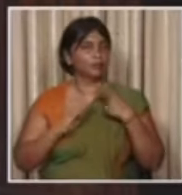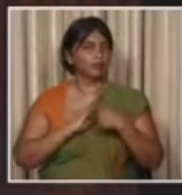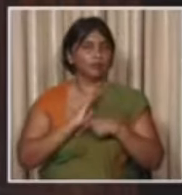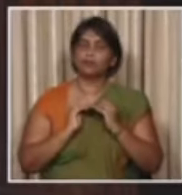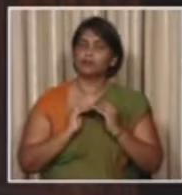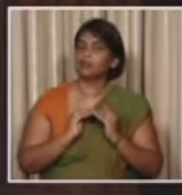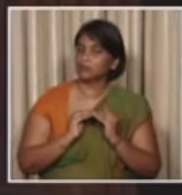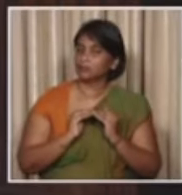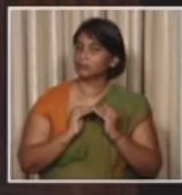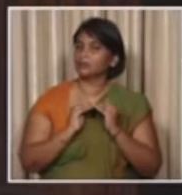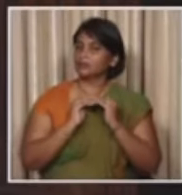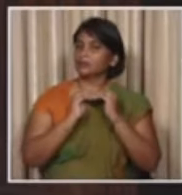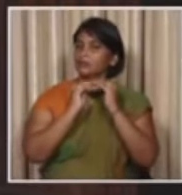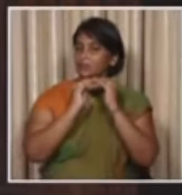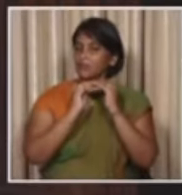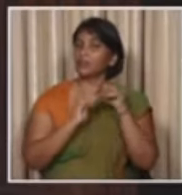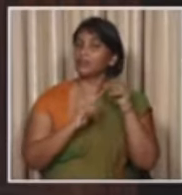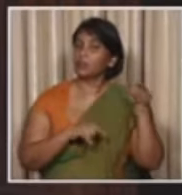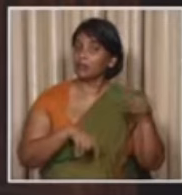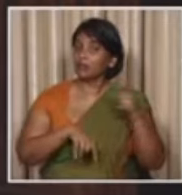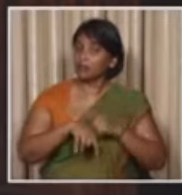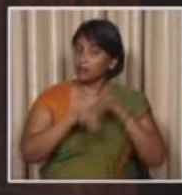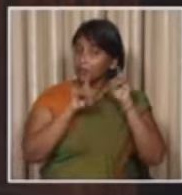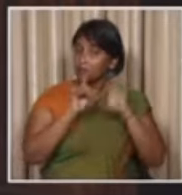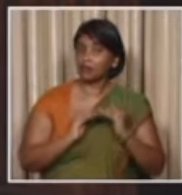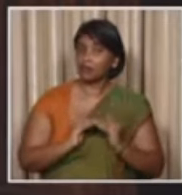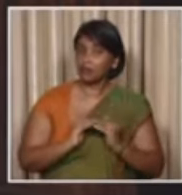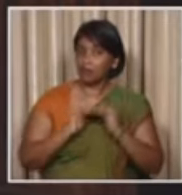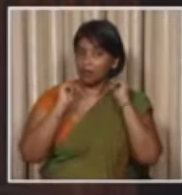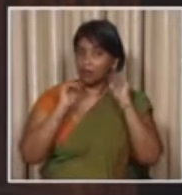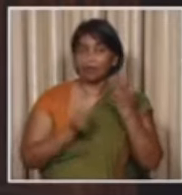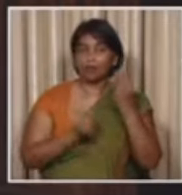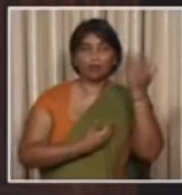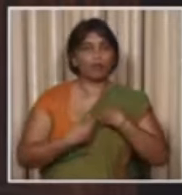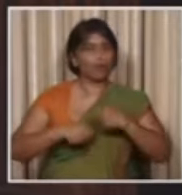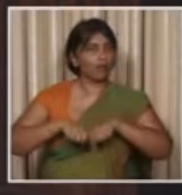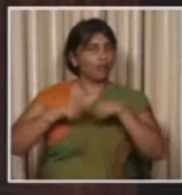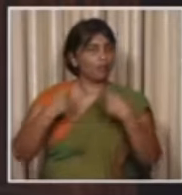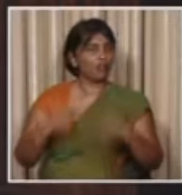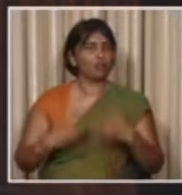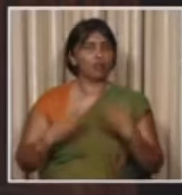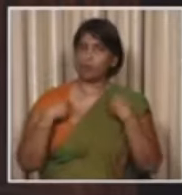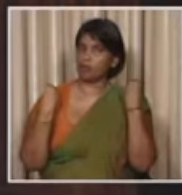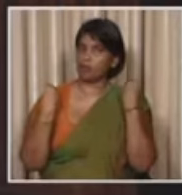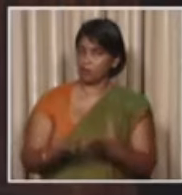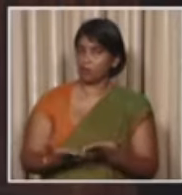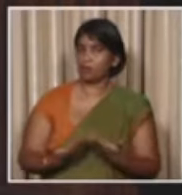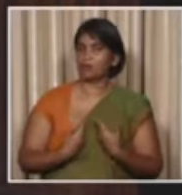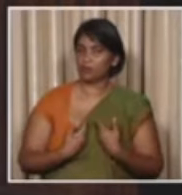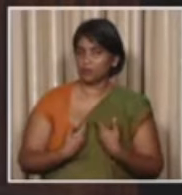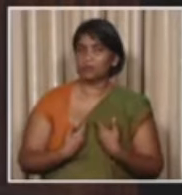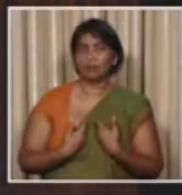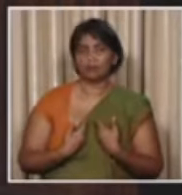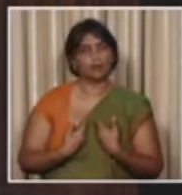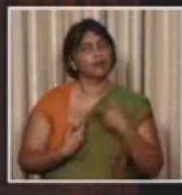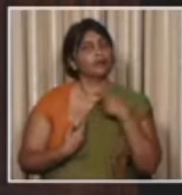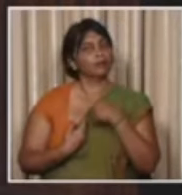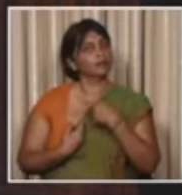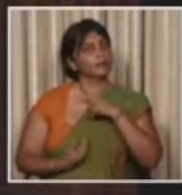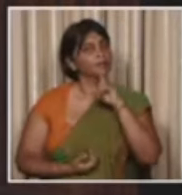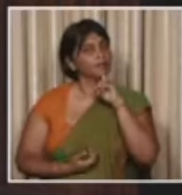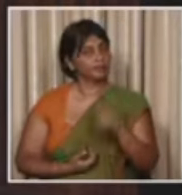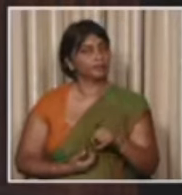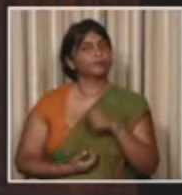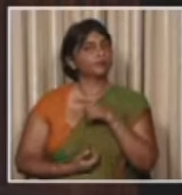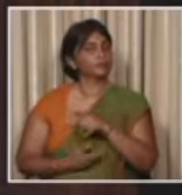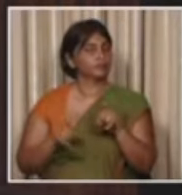පොඩ ඉස්සරහට එනවා. ඒ වෙලාවේ මේ ඒ එන ටික අරගෙන අපි මේ විනාශ කරනවා නම් මේක මහා අපරාධයක්. ඒක මහා අපරාධයක් කියලා මම